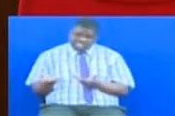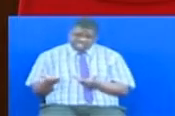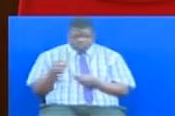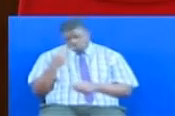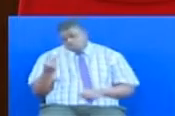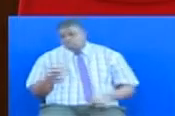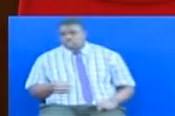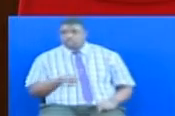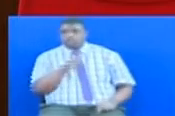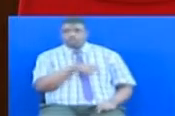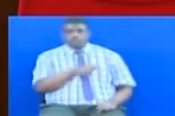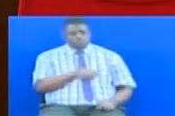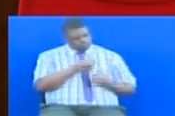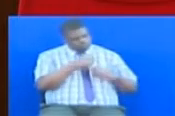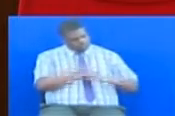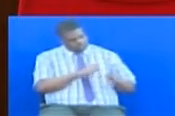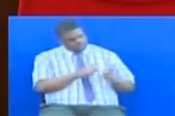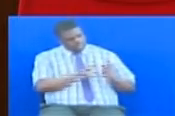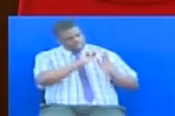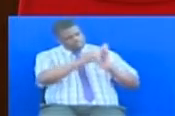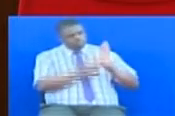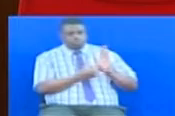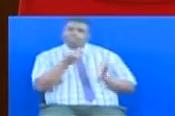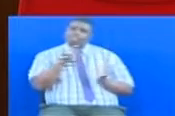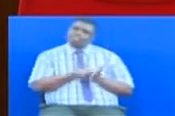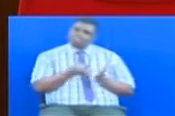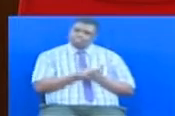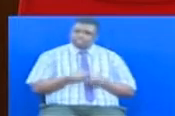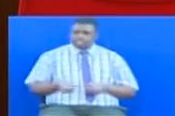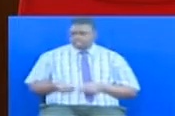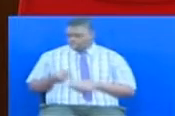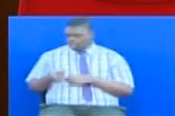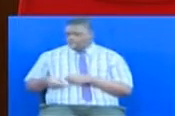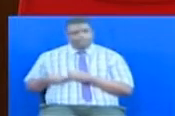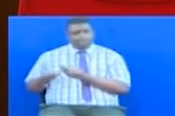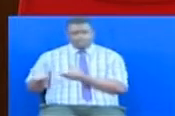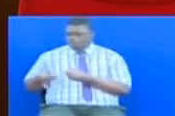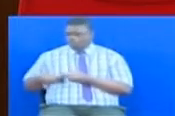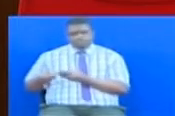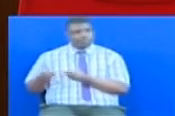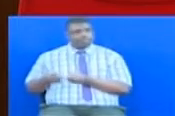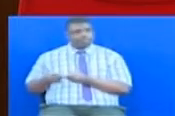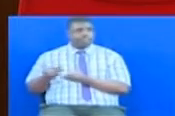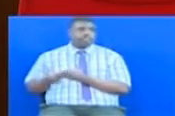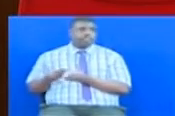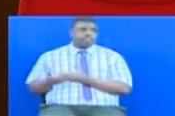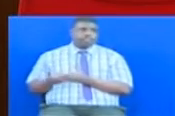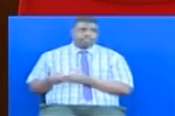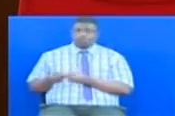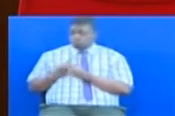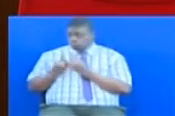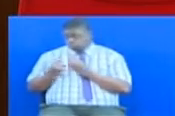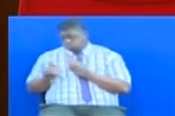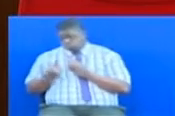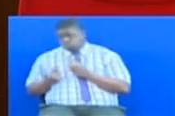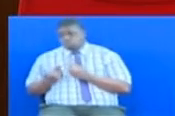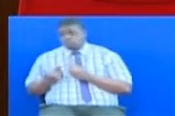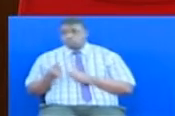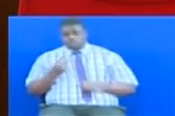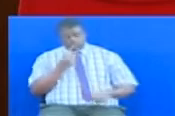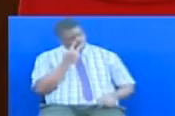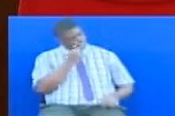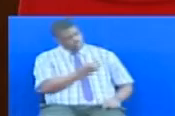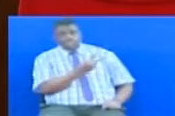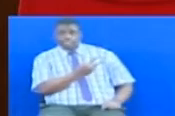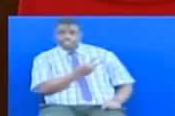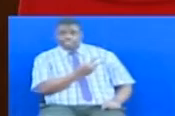na watu kutekeleza kanuni za fedha, hawezi kuendelea kupewa fedha. Kwa hiyo nilitaka niseme kwamba wakati kuzungumza waheshimiwa wabunge, pia tuangalie kwa upande